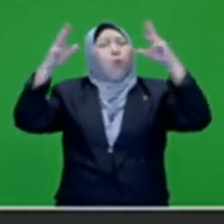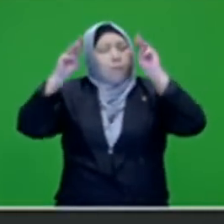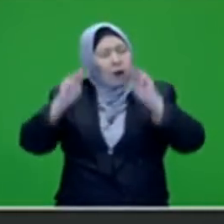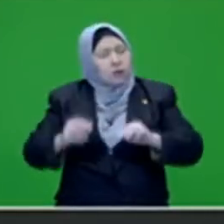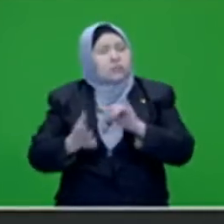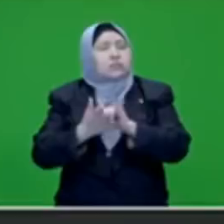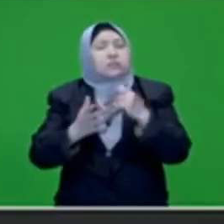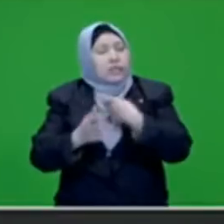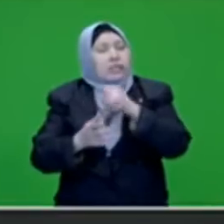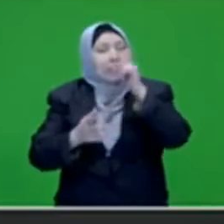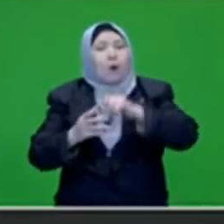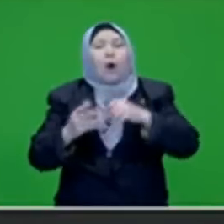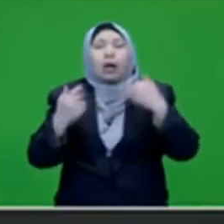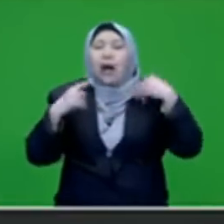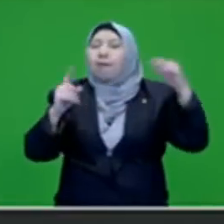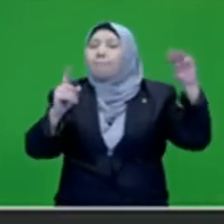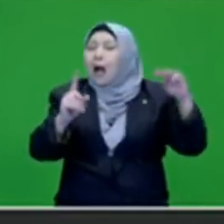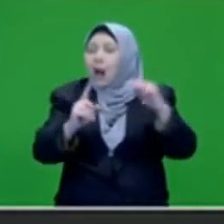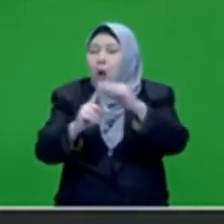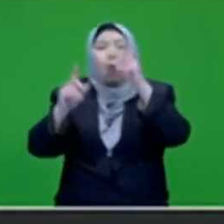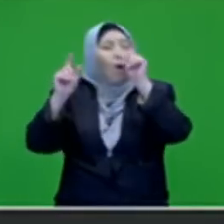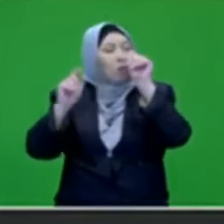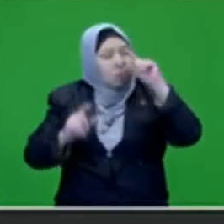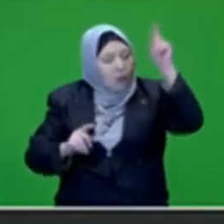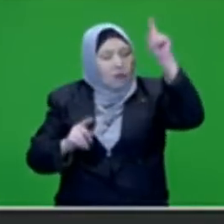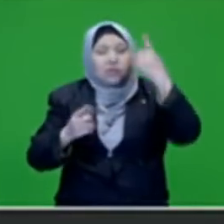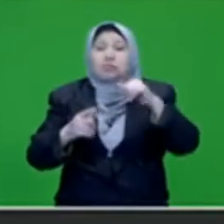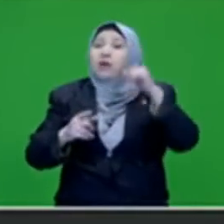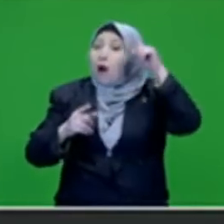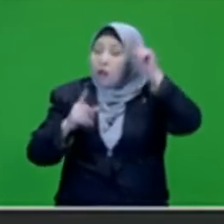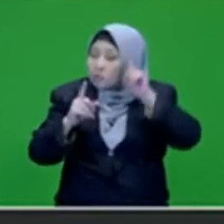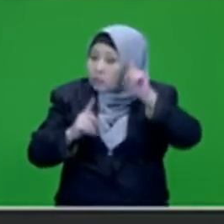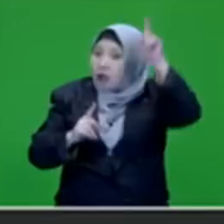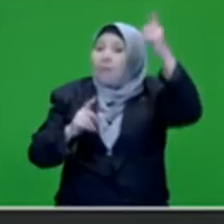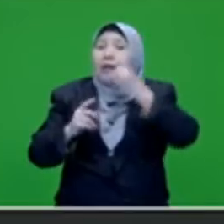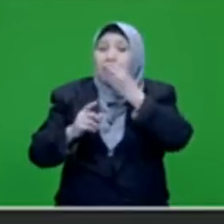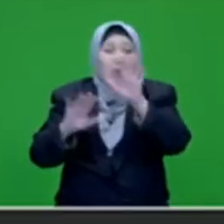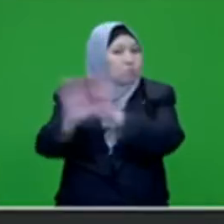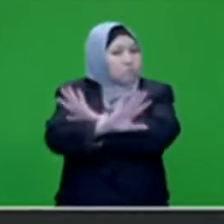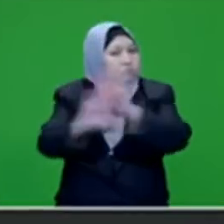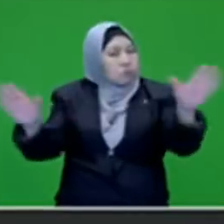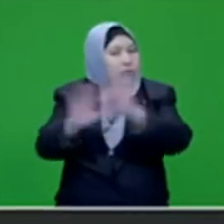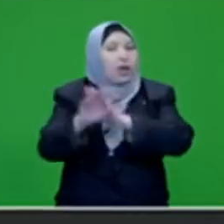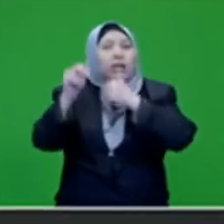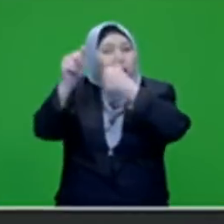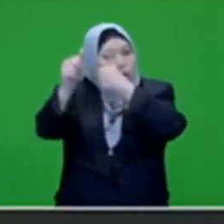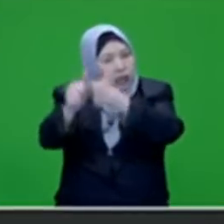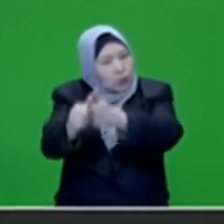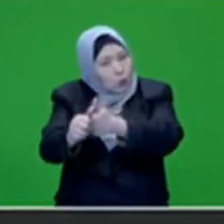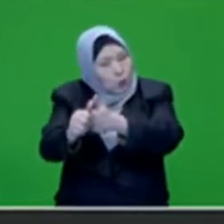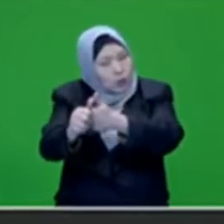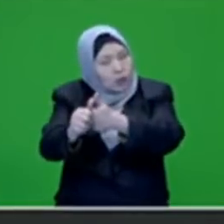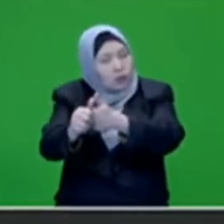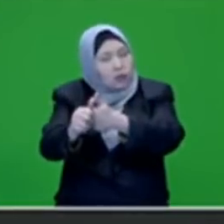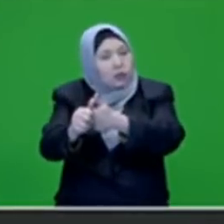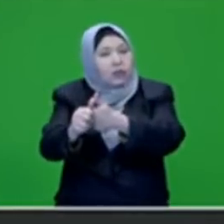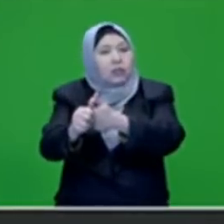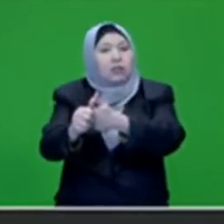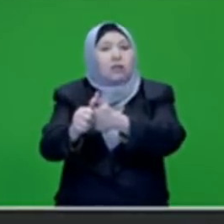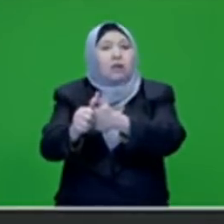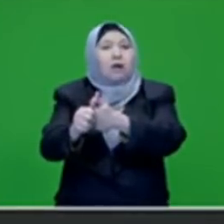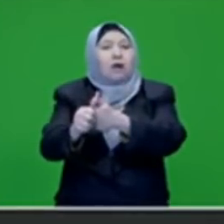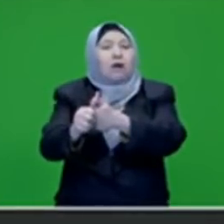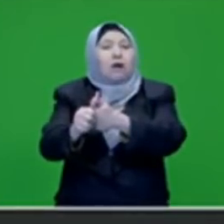adalah makhluk Allah Subhanahu wa taala. Allah Taala beritahu jangan ikut arbaban mutafarriqah, ikut